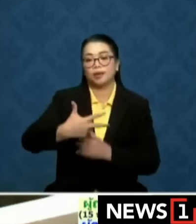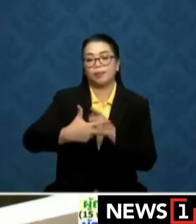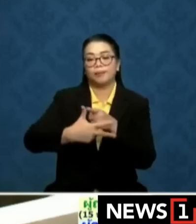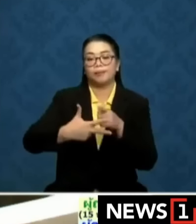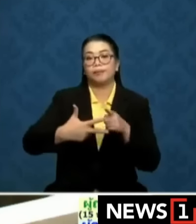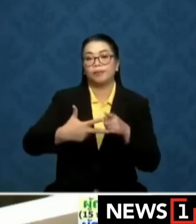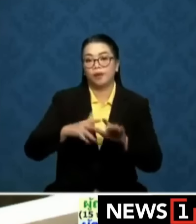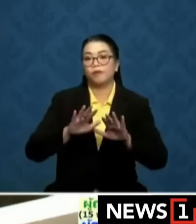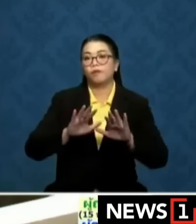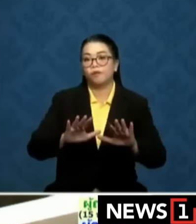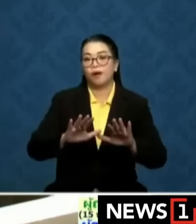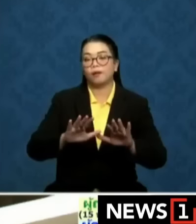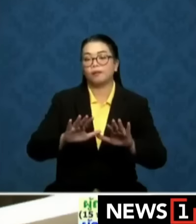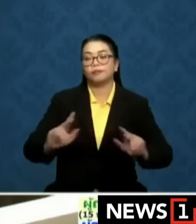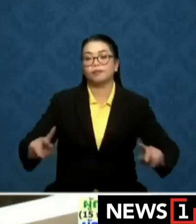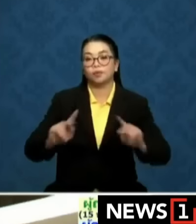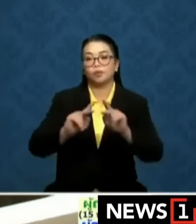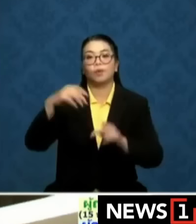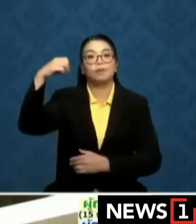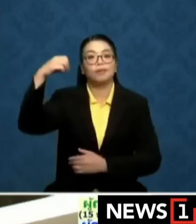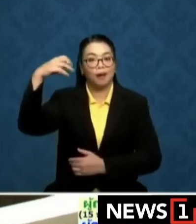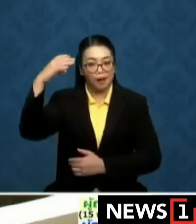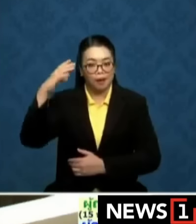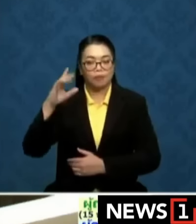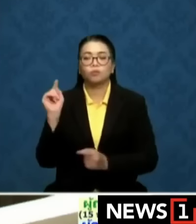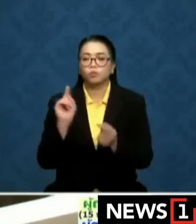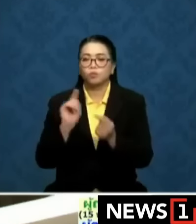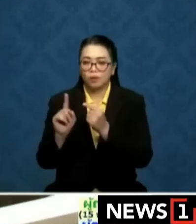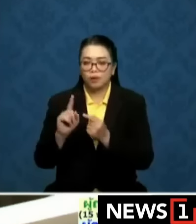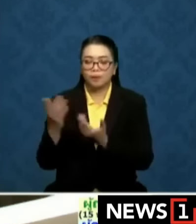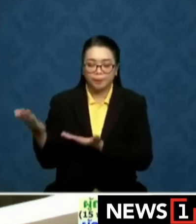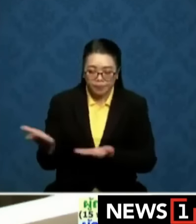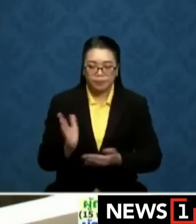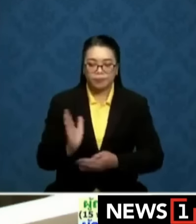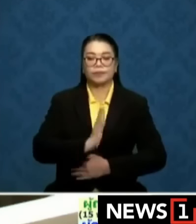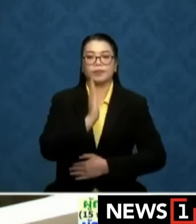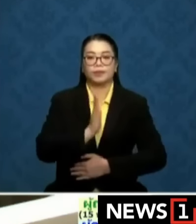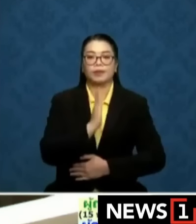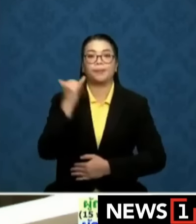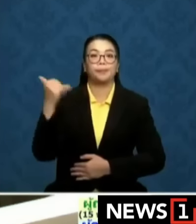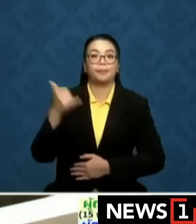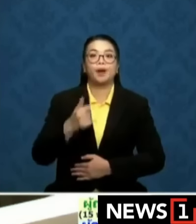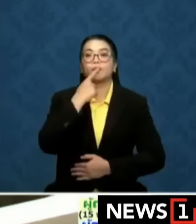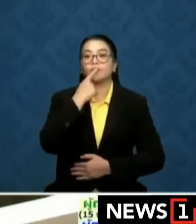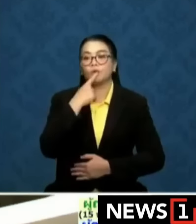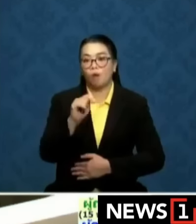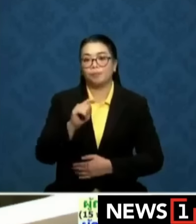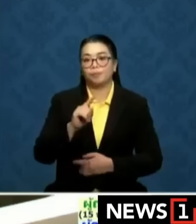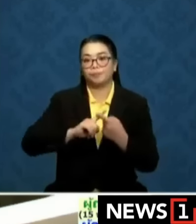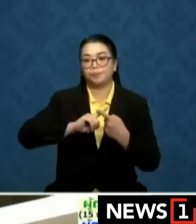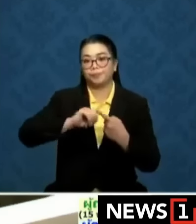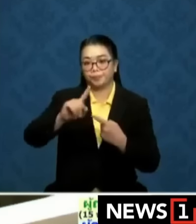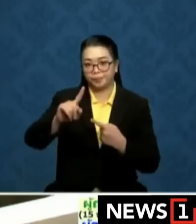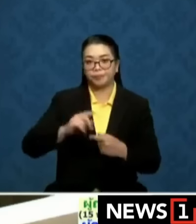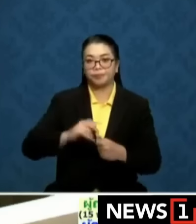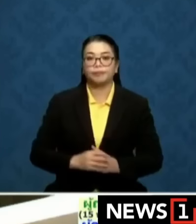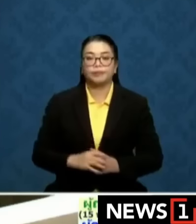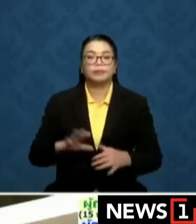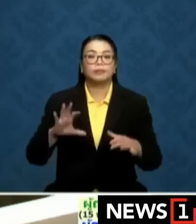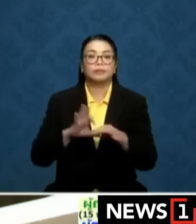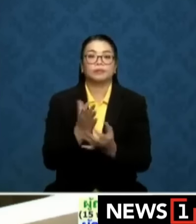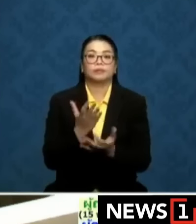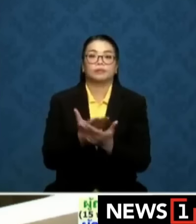ขนาดนี้รับไม่ไหวล่าสุดรัฐบาลออกมาตรการตรึงดีเซล33บาทรัฐบาลเนี่ยมีมาตรการช่วยเบนซินไหมเพราะมาตร